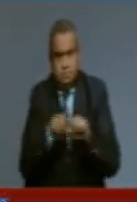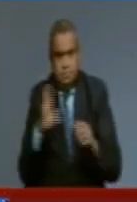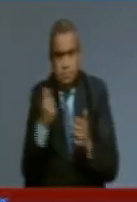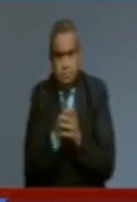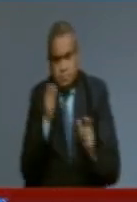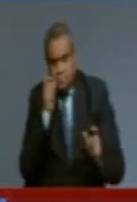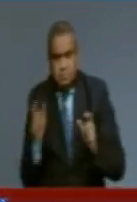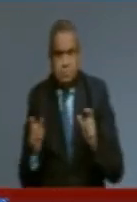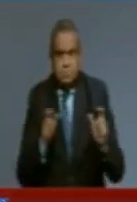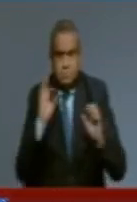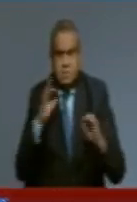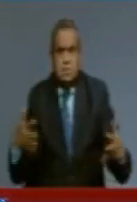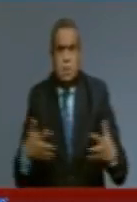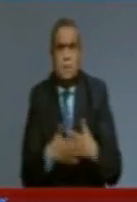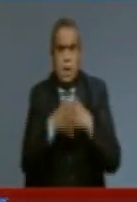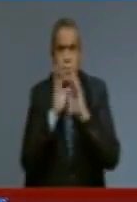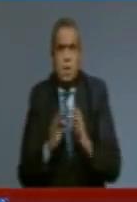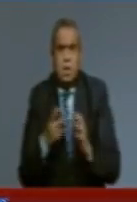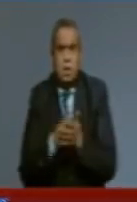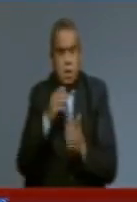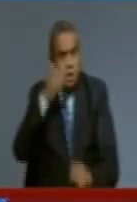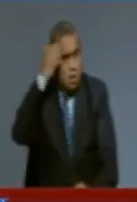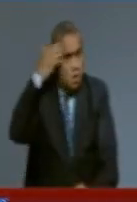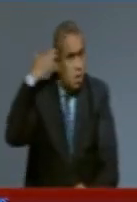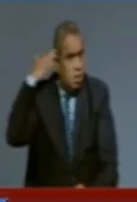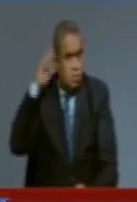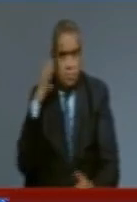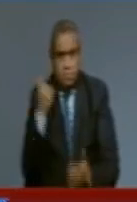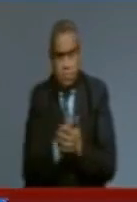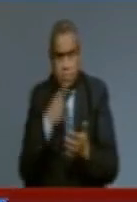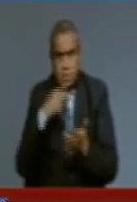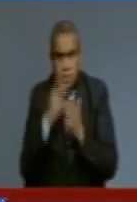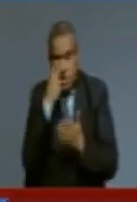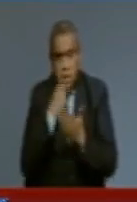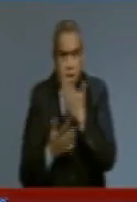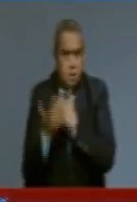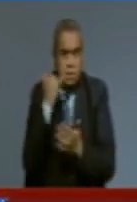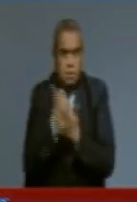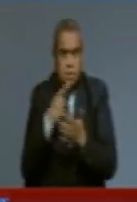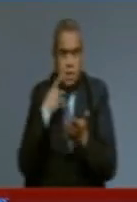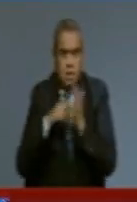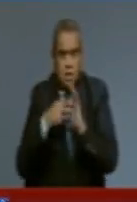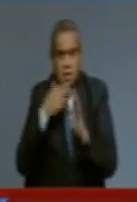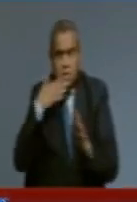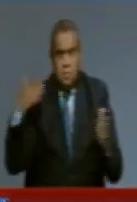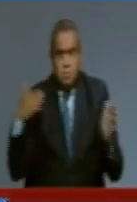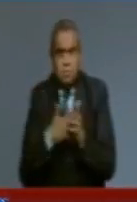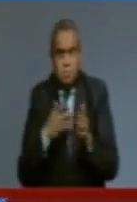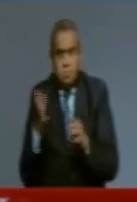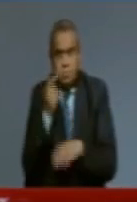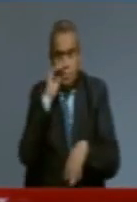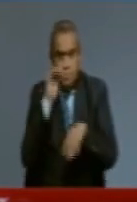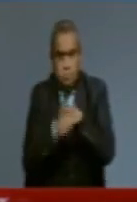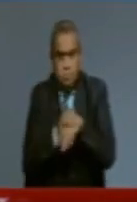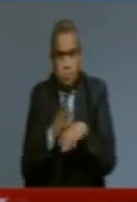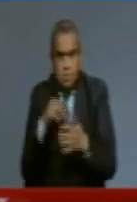لحمايتهم. والخبرة المؤسفة للعقود الأخيرة تدل على أن